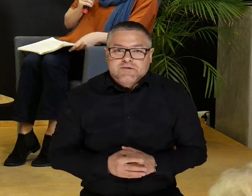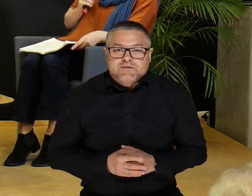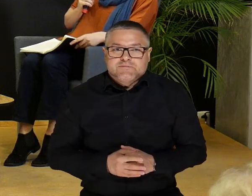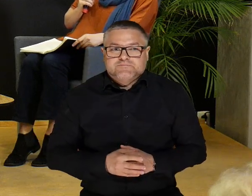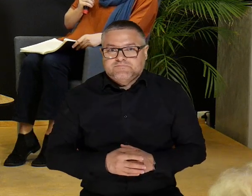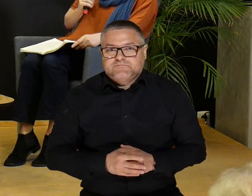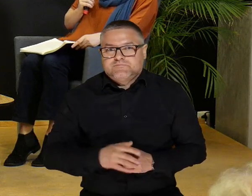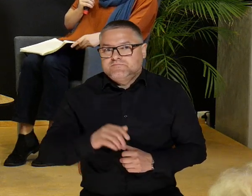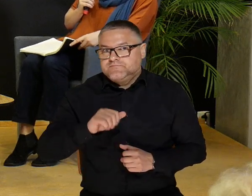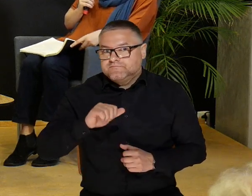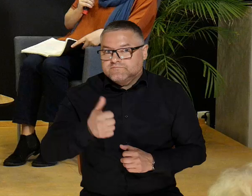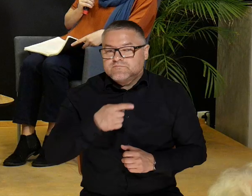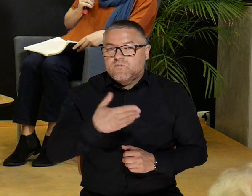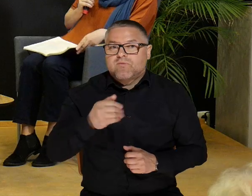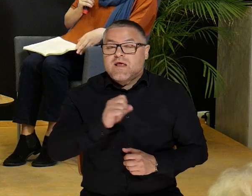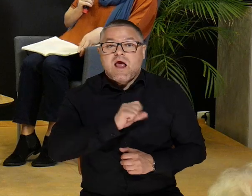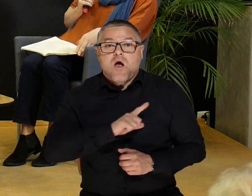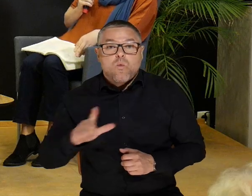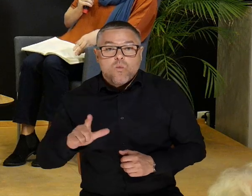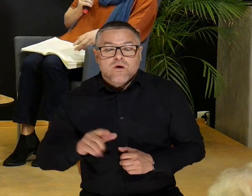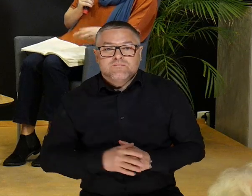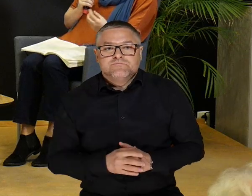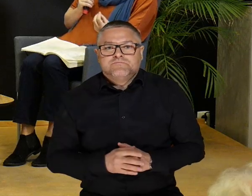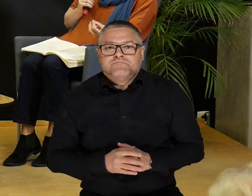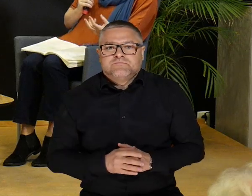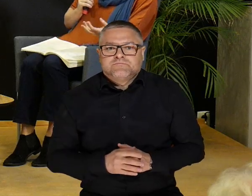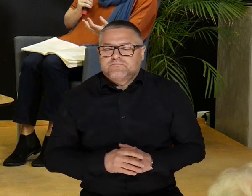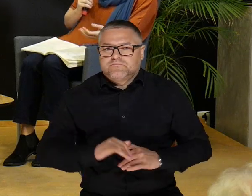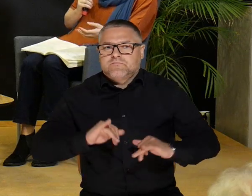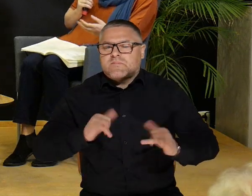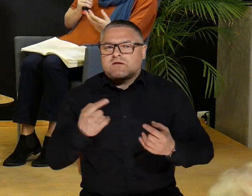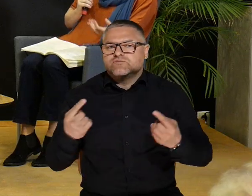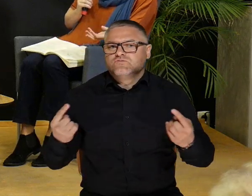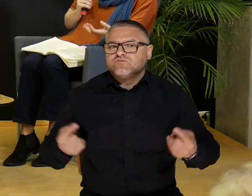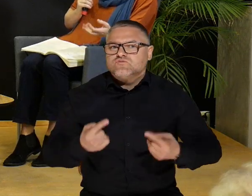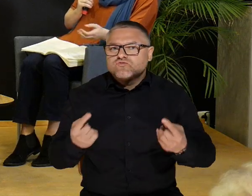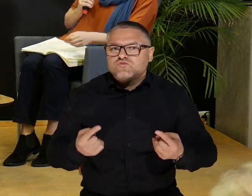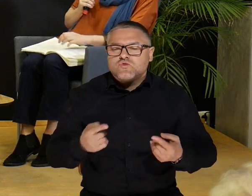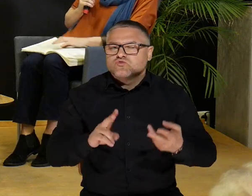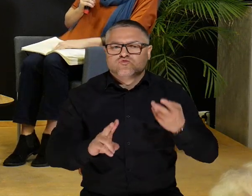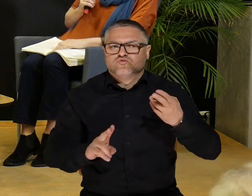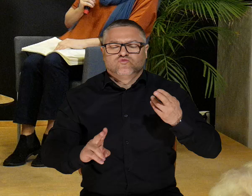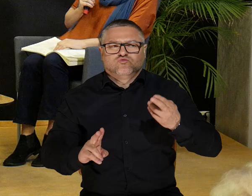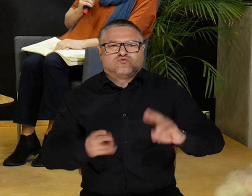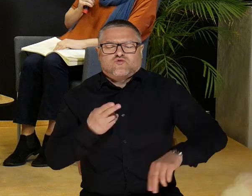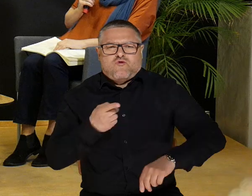Skieruję je najpierw do Michała. W jakich okolicznościach, czy skąd zrodził